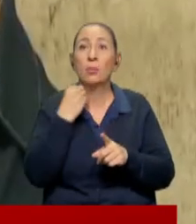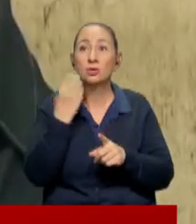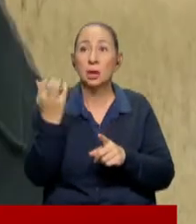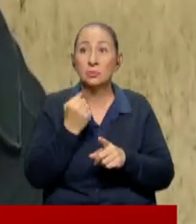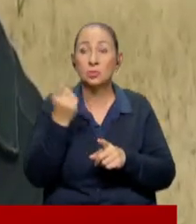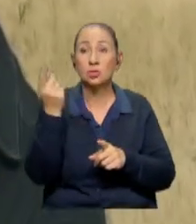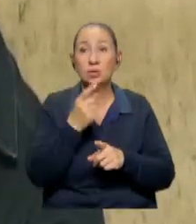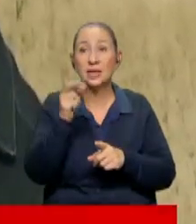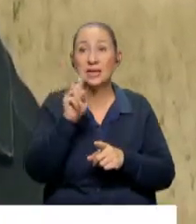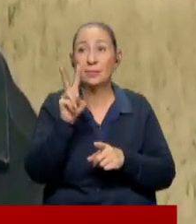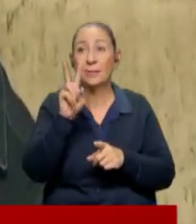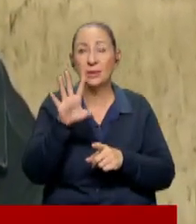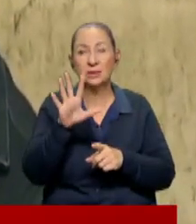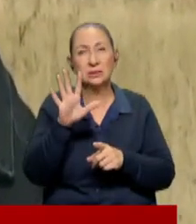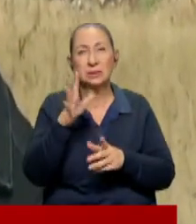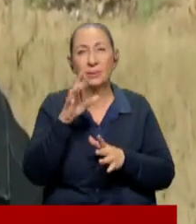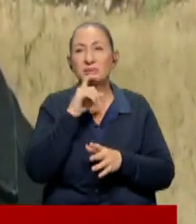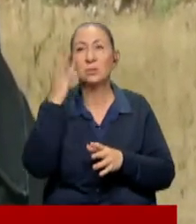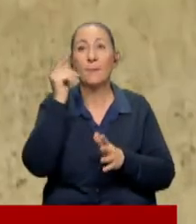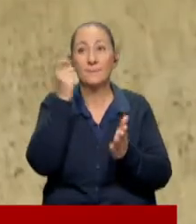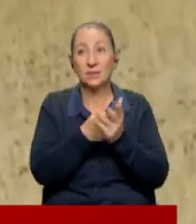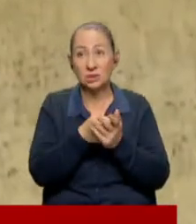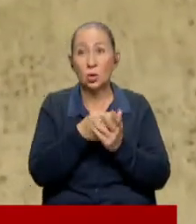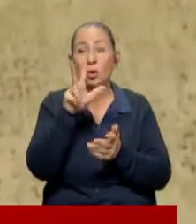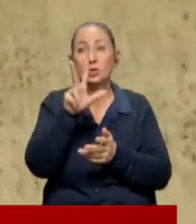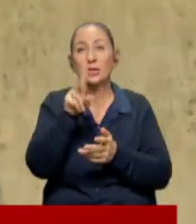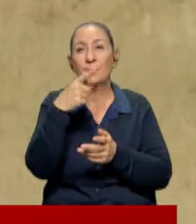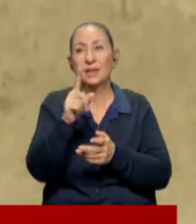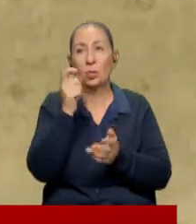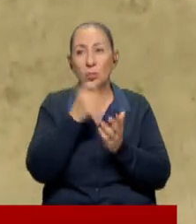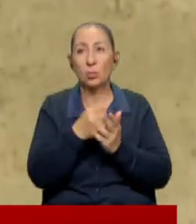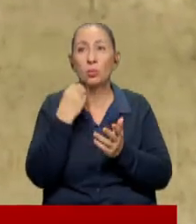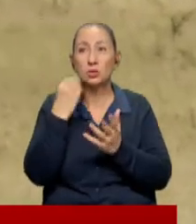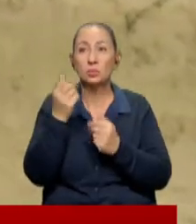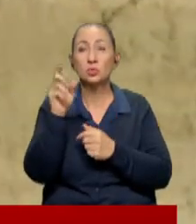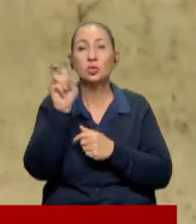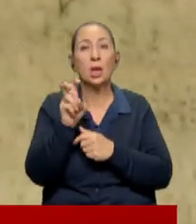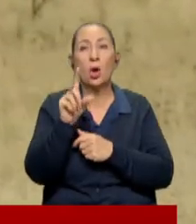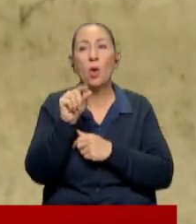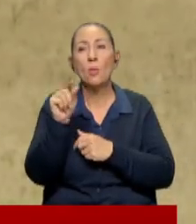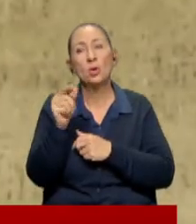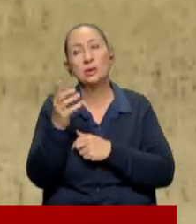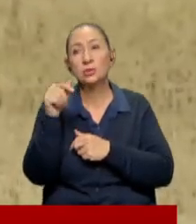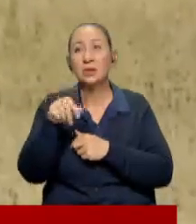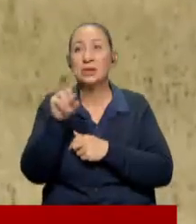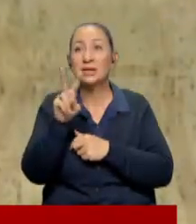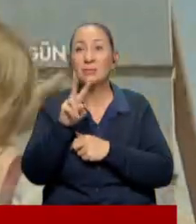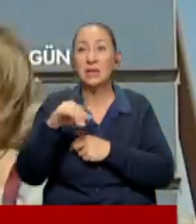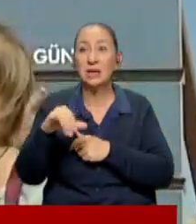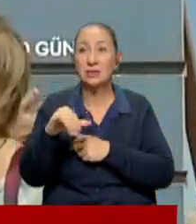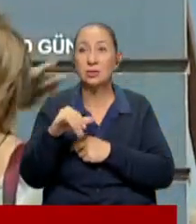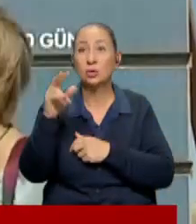borçlandım. %25'ti galiba, yanlış hatırlamıyorsam peşinat ödedik. 32 bin gibi bir şey ödedim. Borcu aldığım zaman dolar 11 küsürdü. Şu an 20'ye